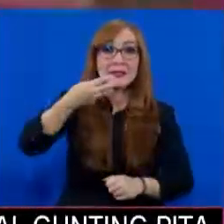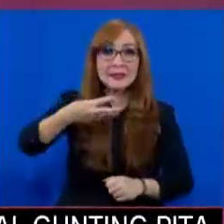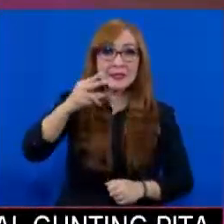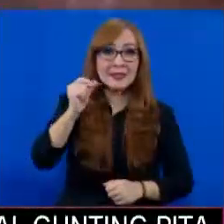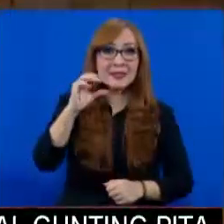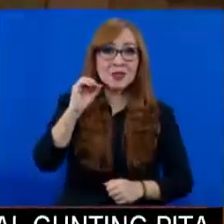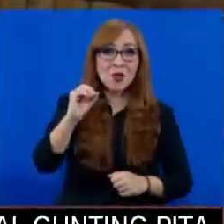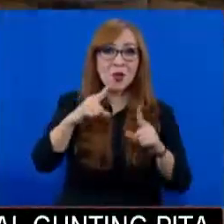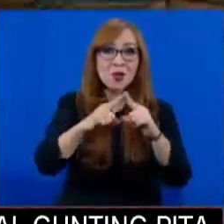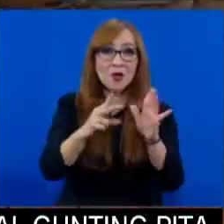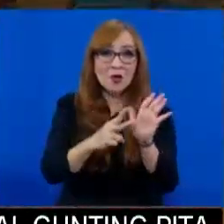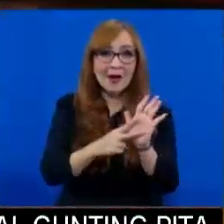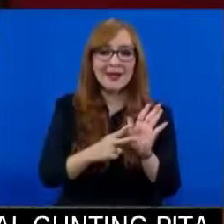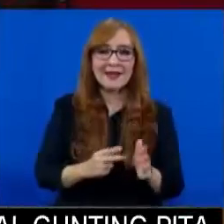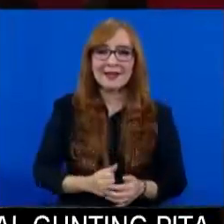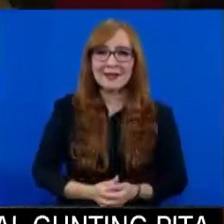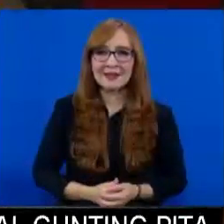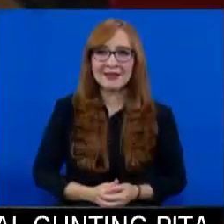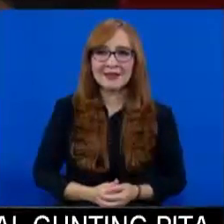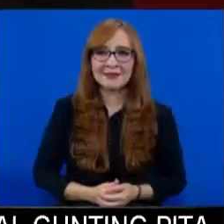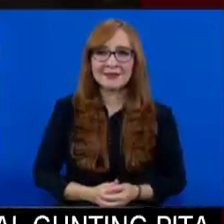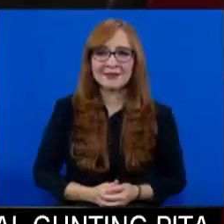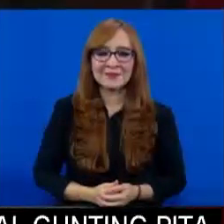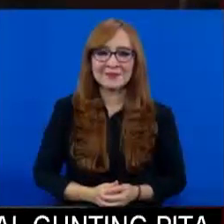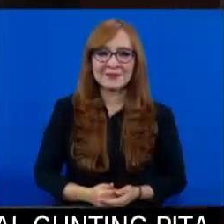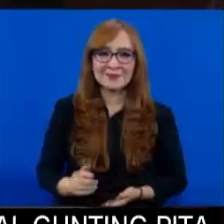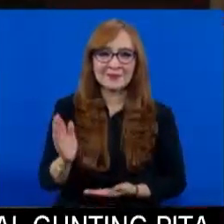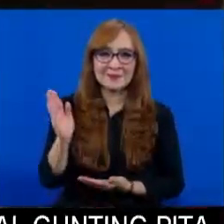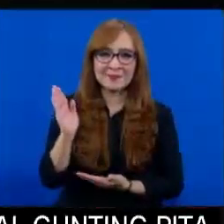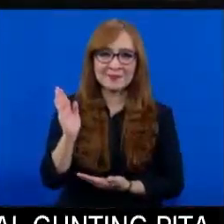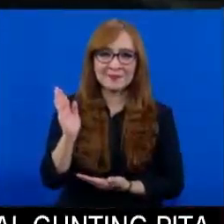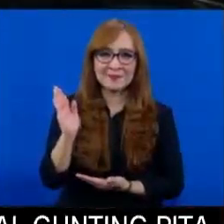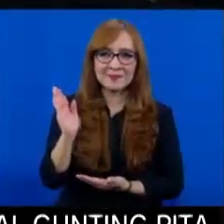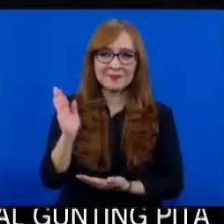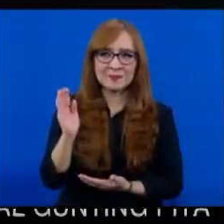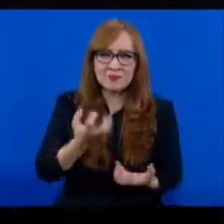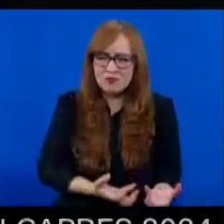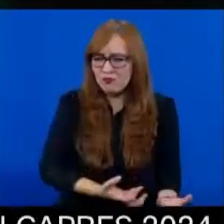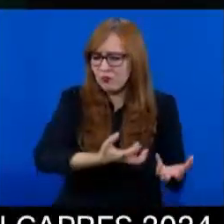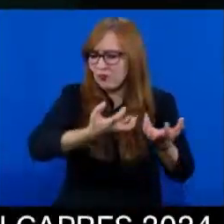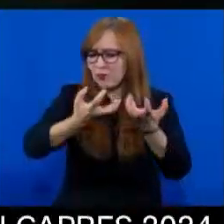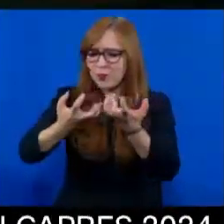Permisi. Permisi. Atas, Pak. 1, 2. 3.